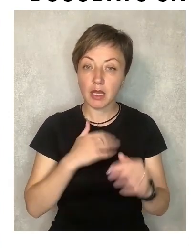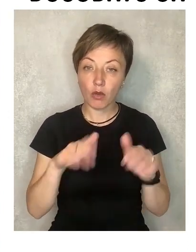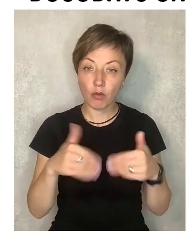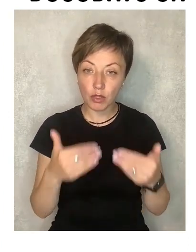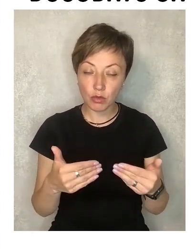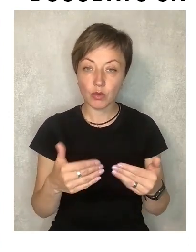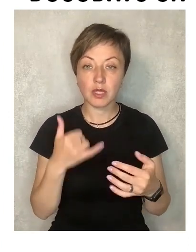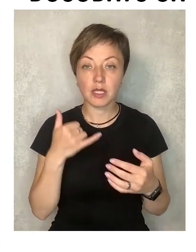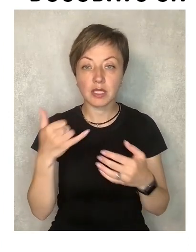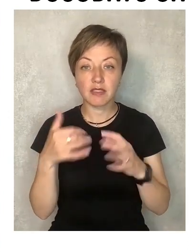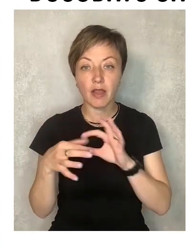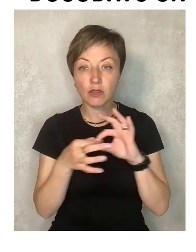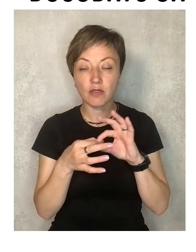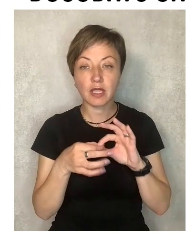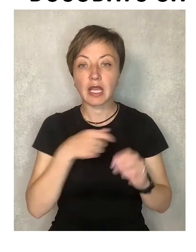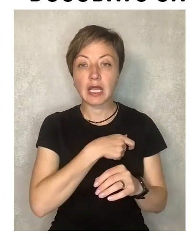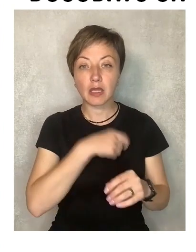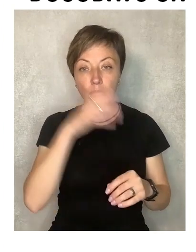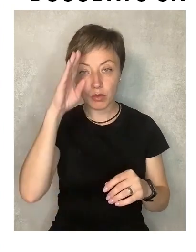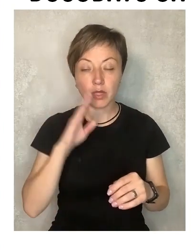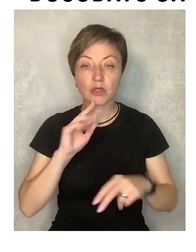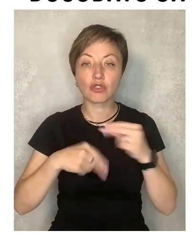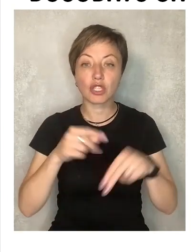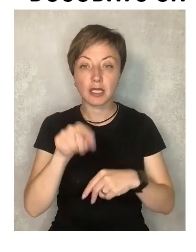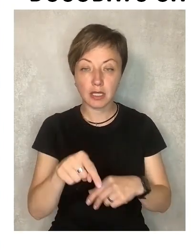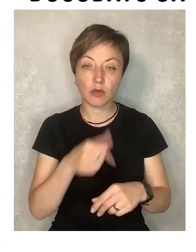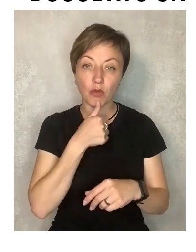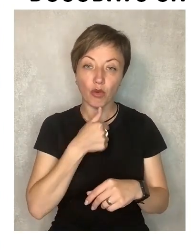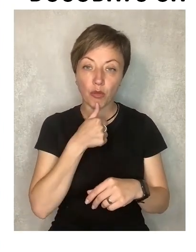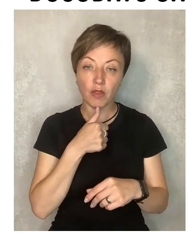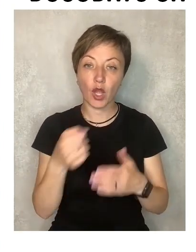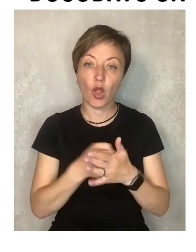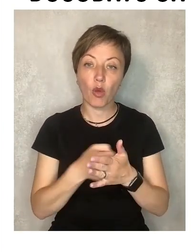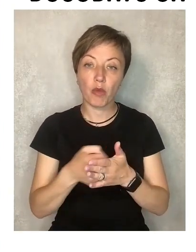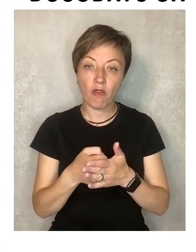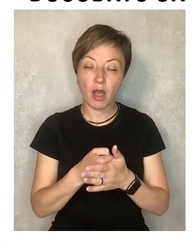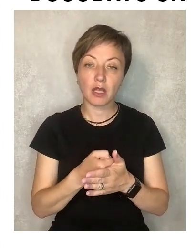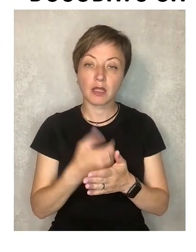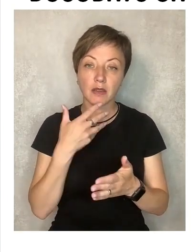з депутатами, депутатками і через них пробувати лобіювати, власне,